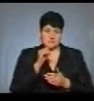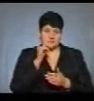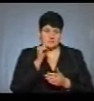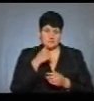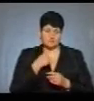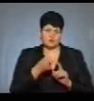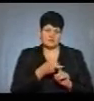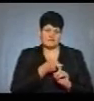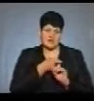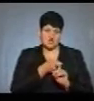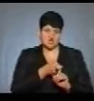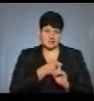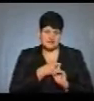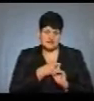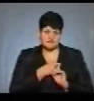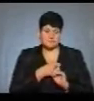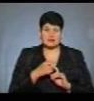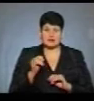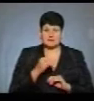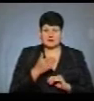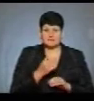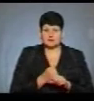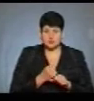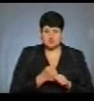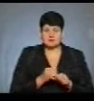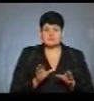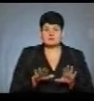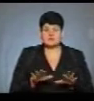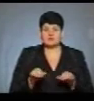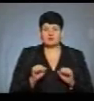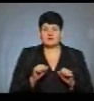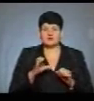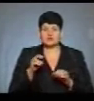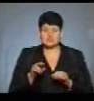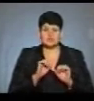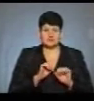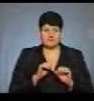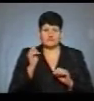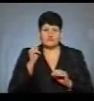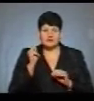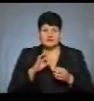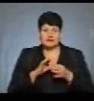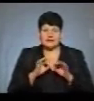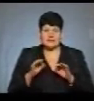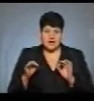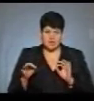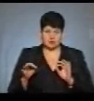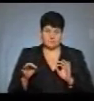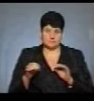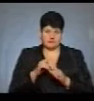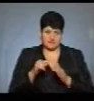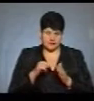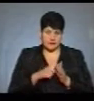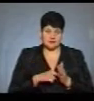мною зв'яжетеся. І ми відпрацюємо з місцевим управлінням соціального захисту, вивчимо детально